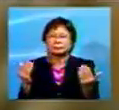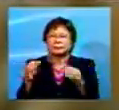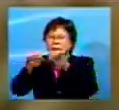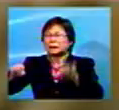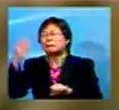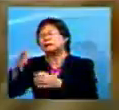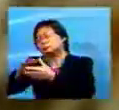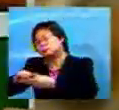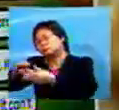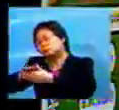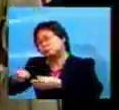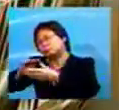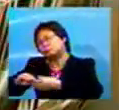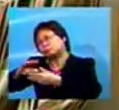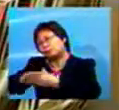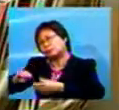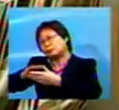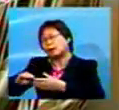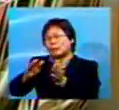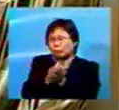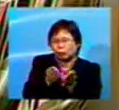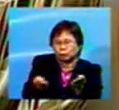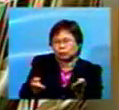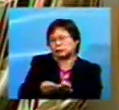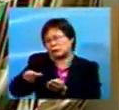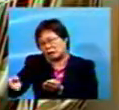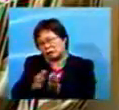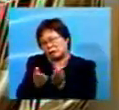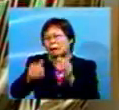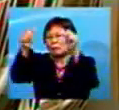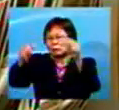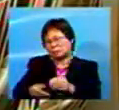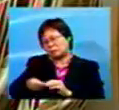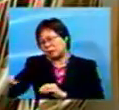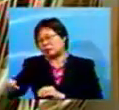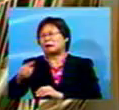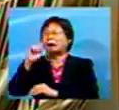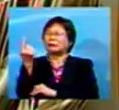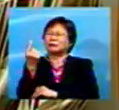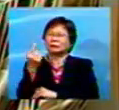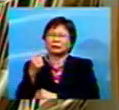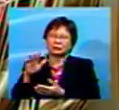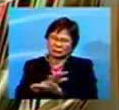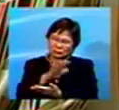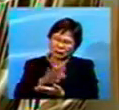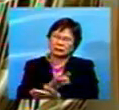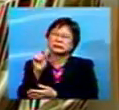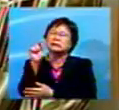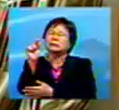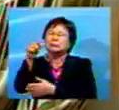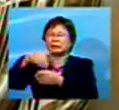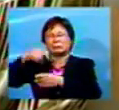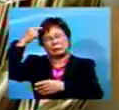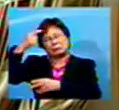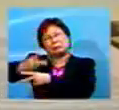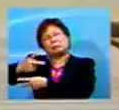sistem biasa yang kita memberikan hanya brosur-brosur, risalah dan poster yang hanya mungkin kekal sekejap di dalam